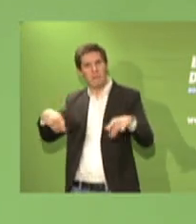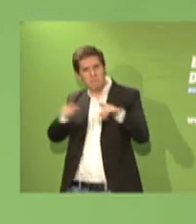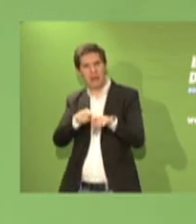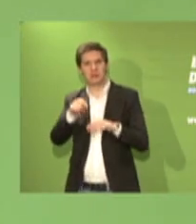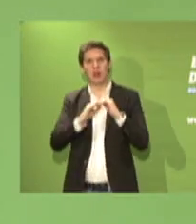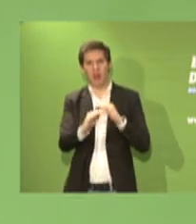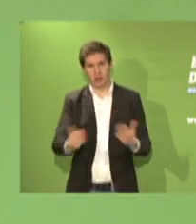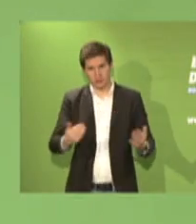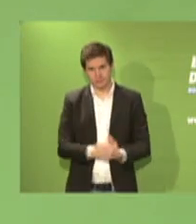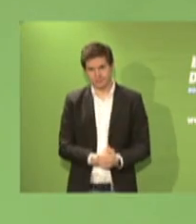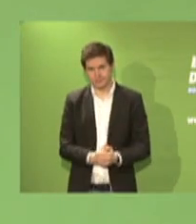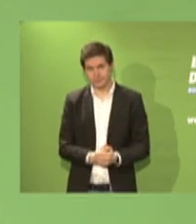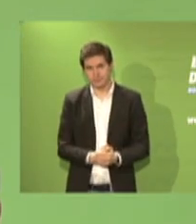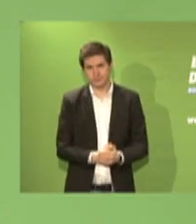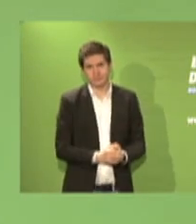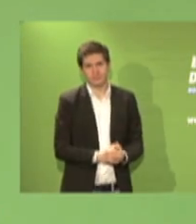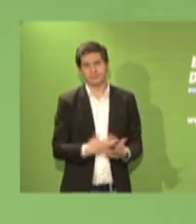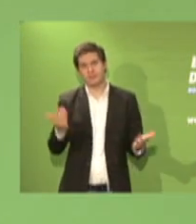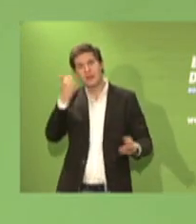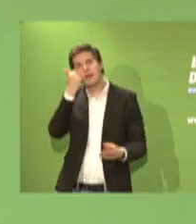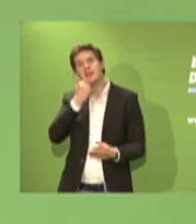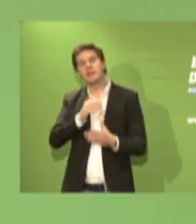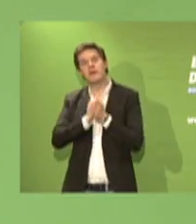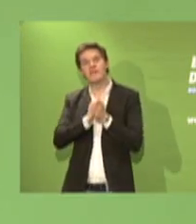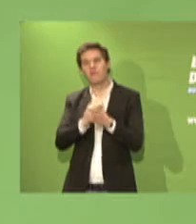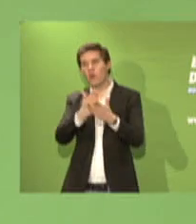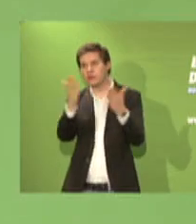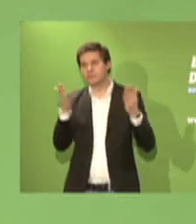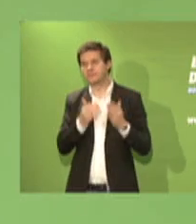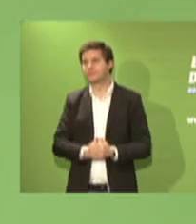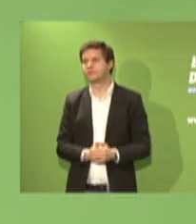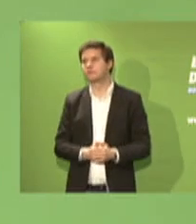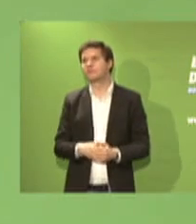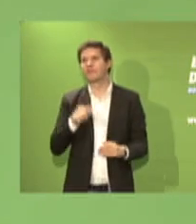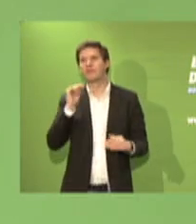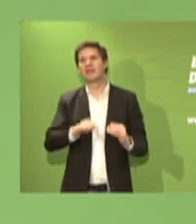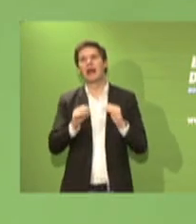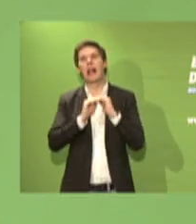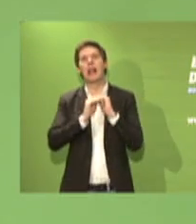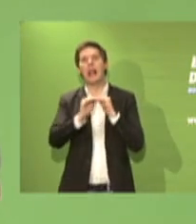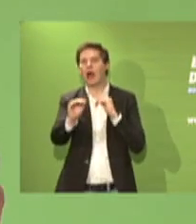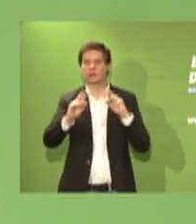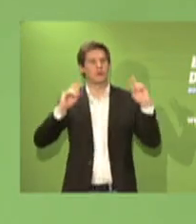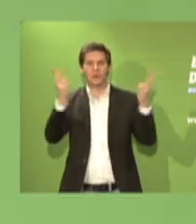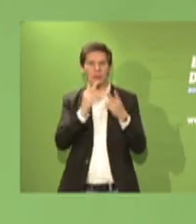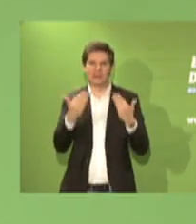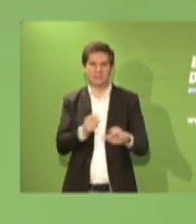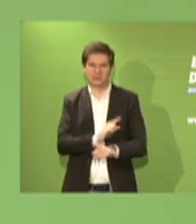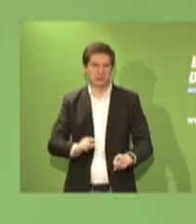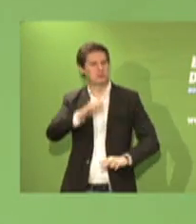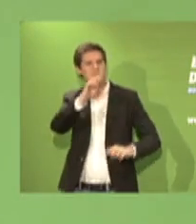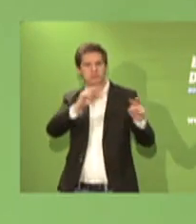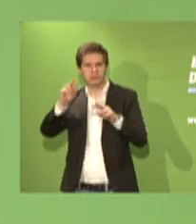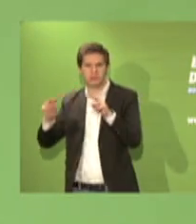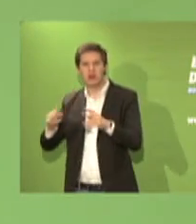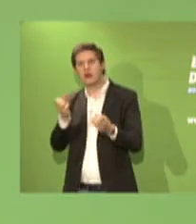wohnen. Liebe Freundinnen und Freunde, die ländlichen Räume sind sehr verschieden. Sie haben viele Stärken, aber